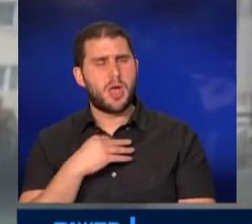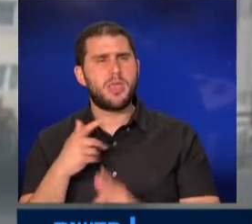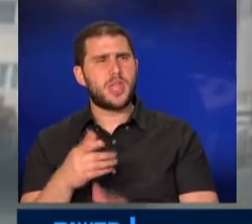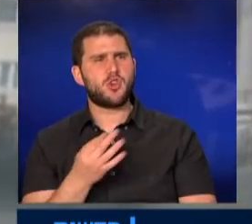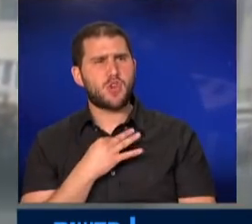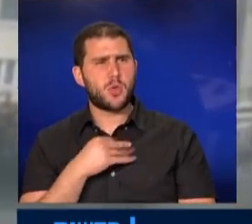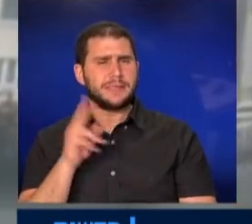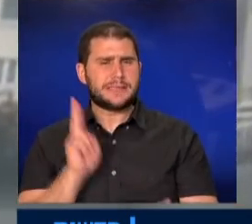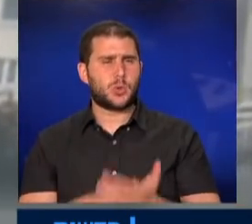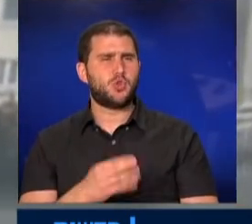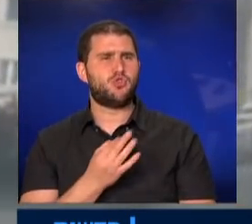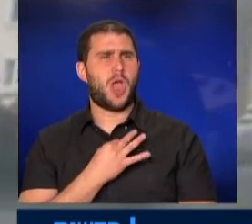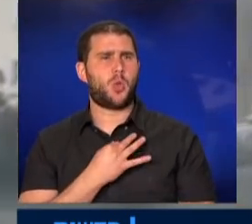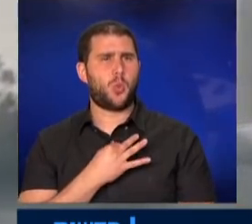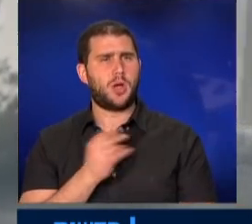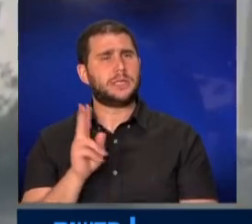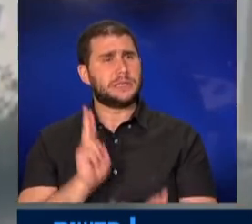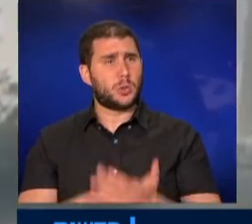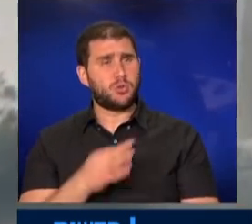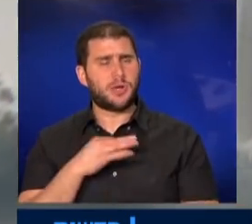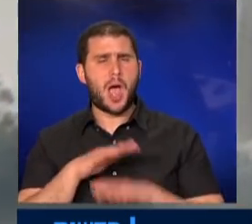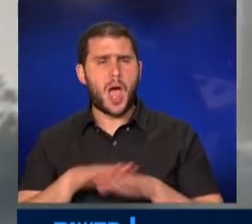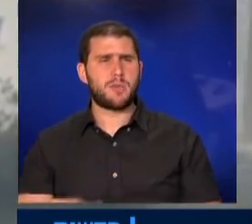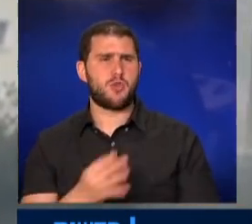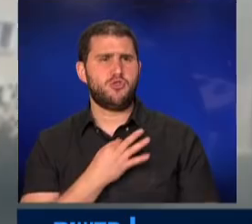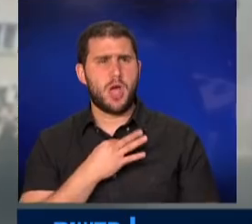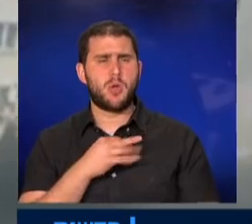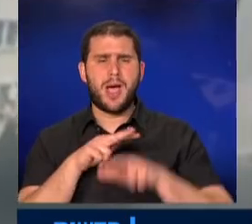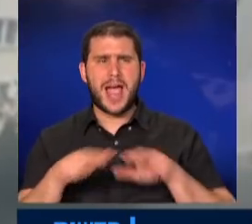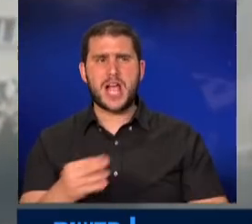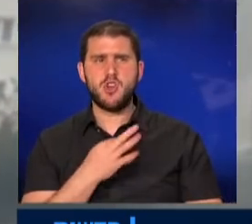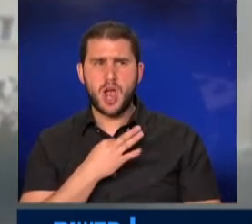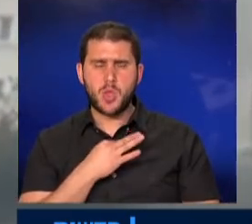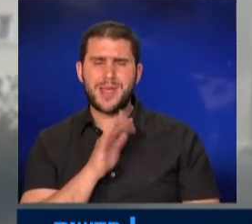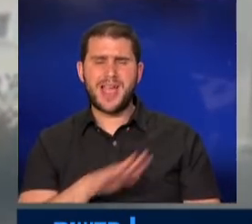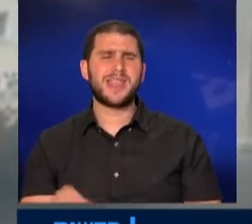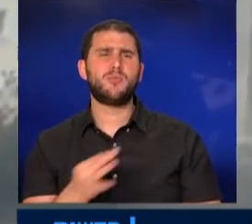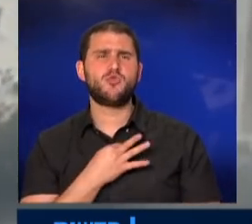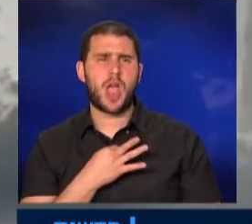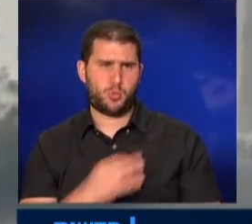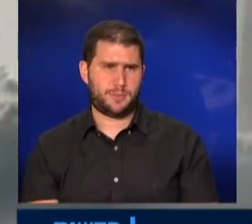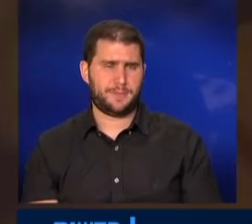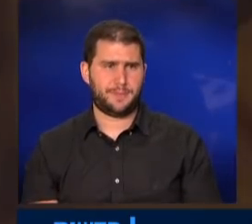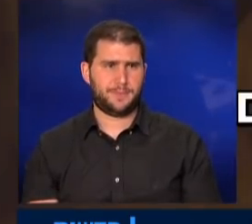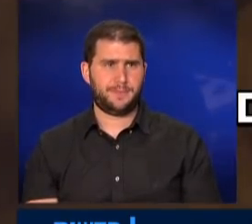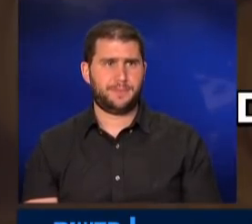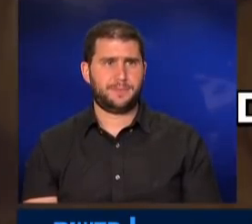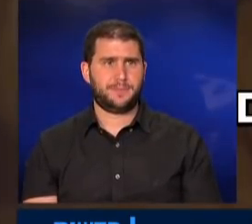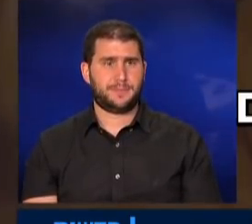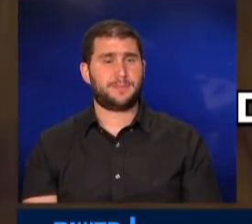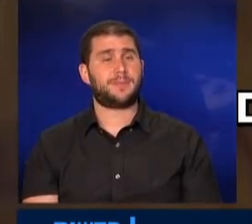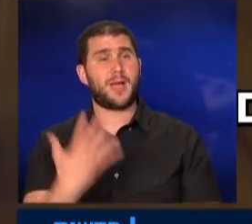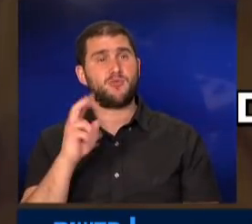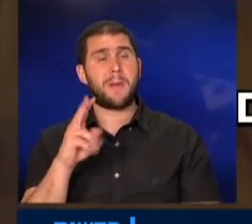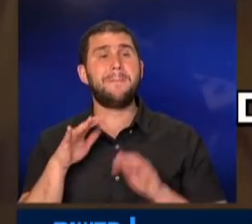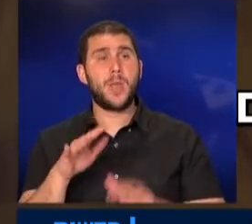що наша зброя це наша правда. Наша правда в тому, що це наша земля, наша країна, наші діти.